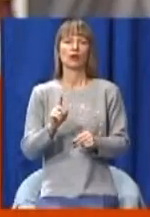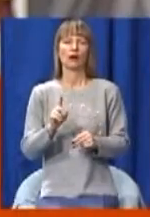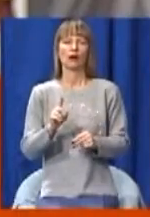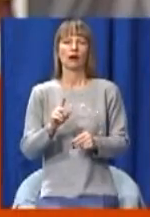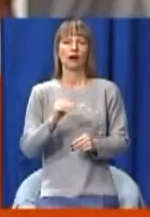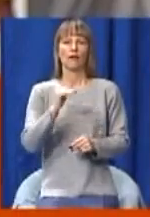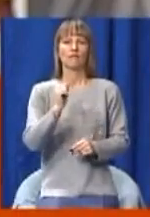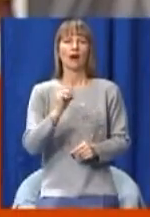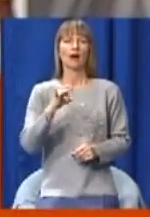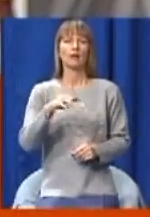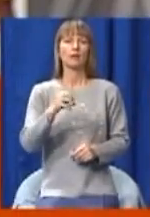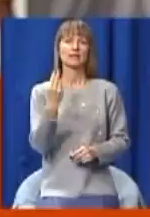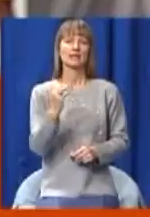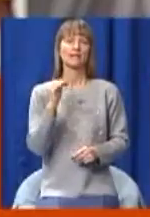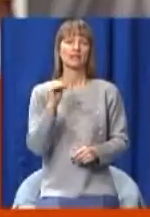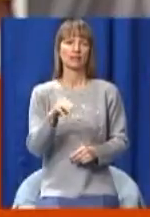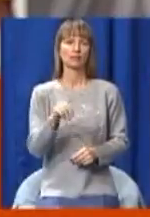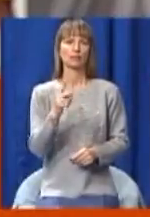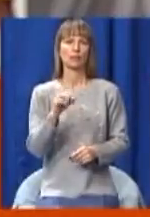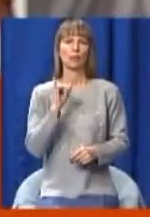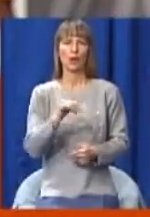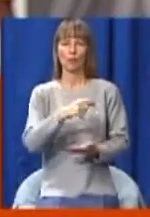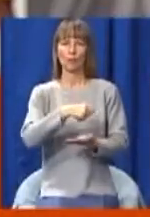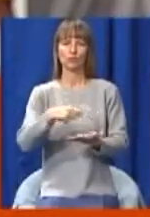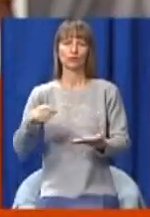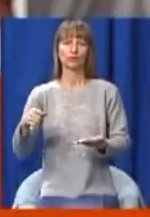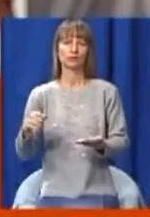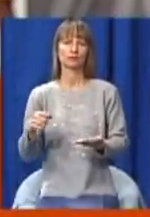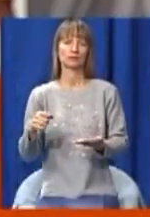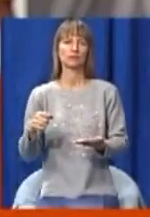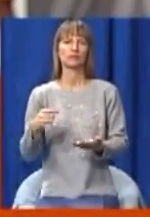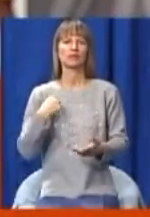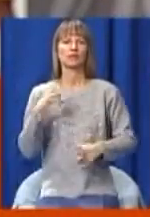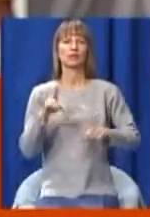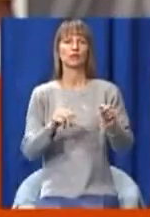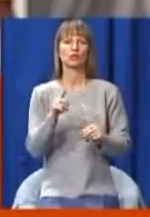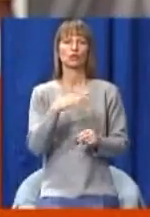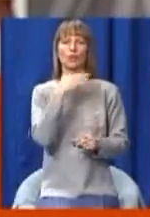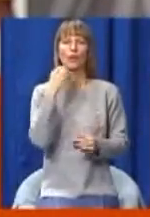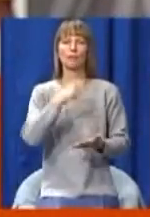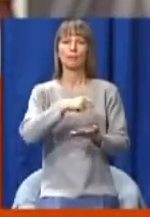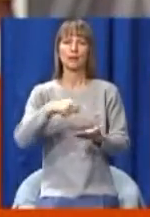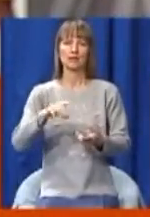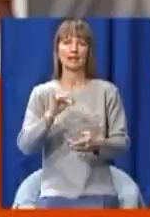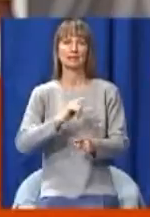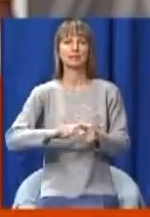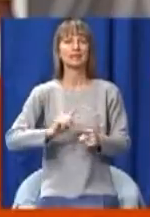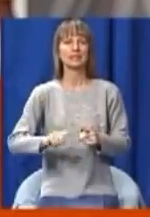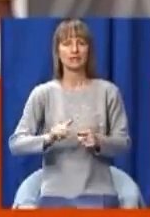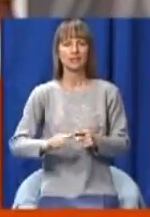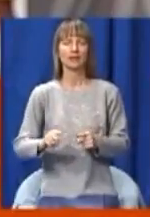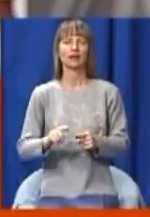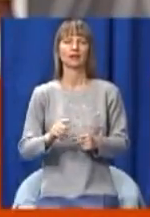чому такий взагалі жахливий почерк? Я вважаю, що вони, напевно, дуже багато записували та дуже швидко.